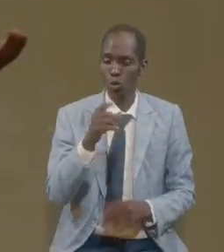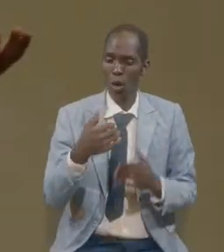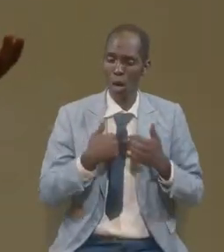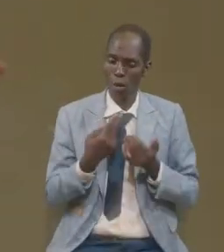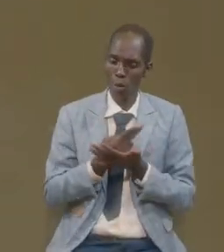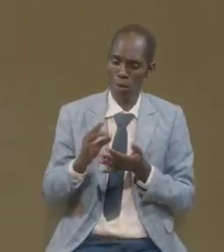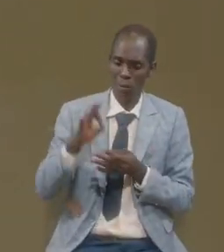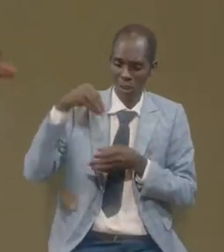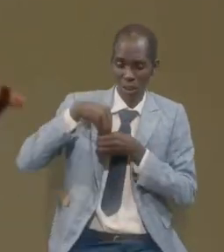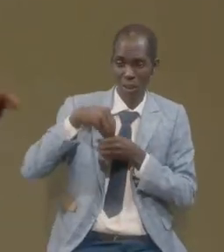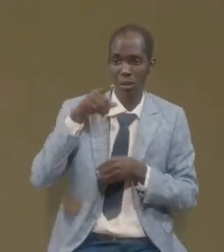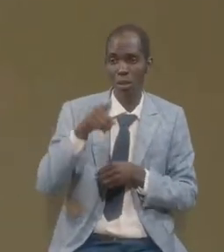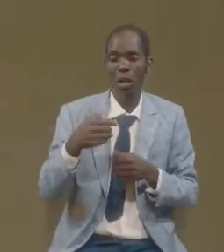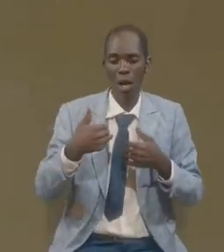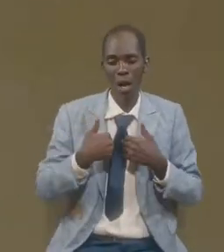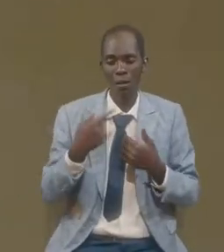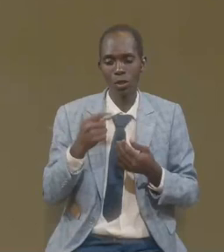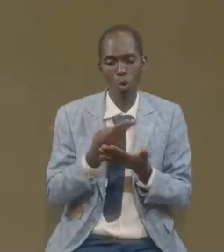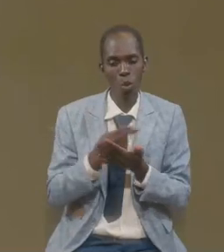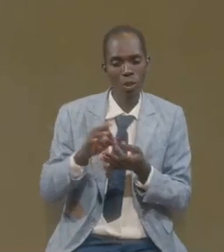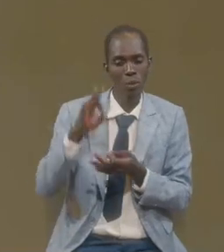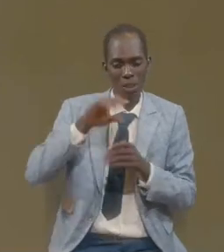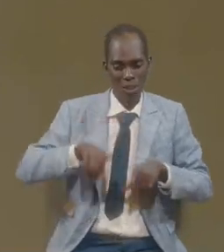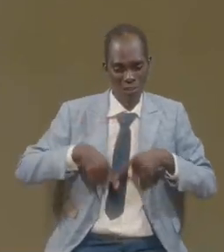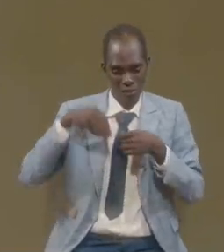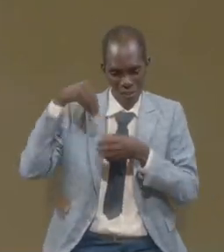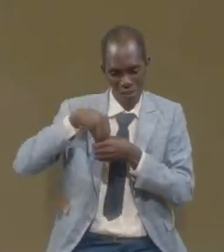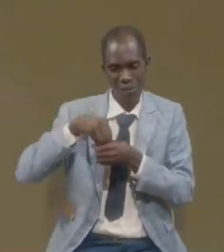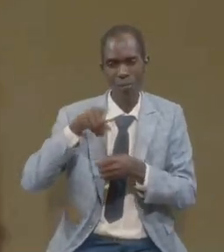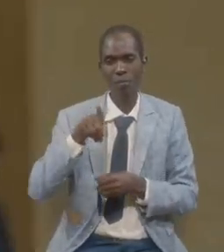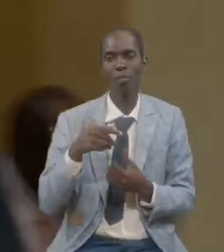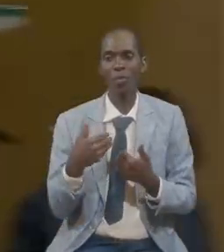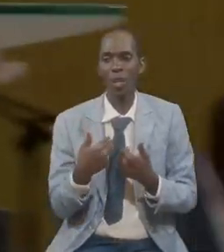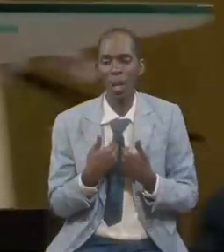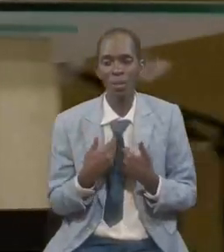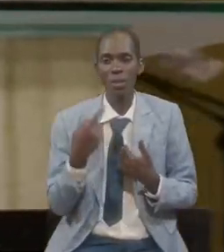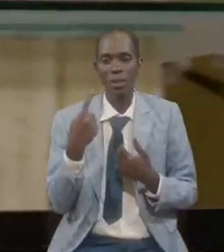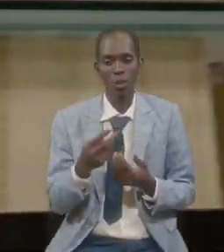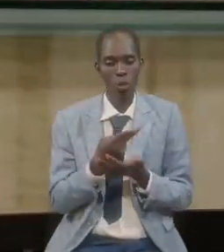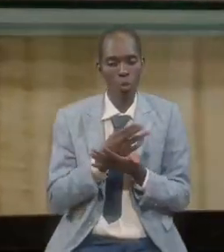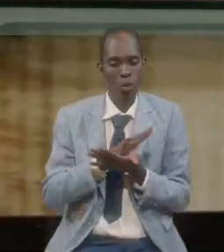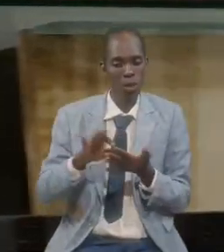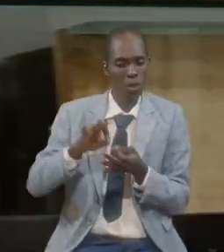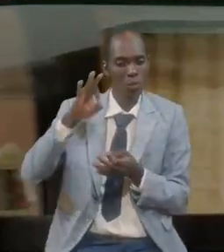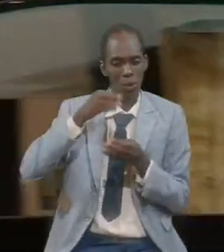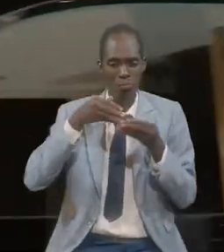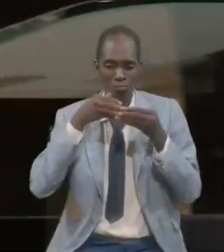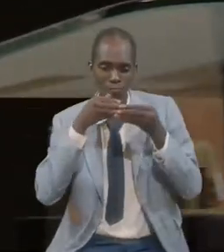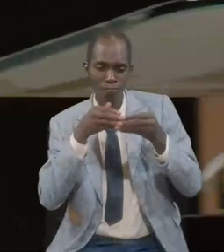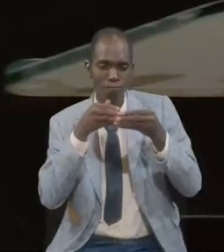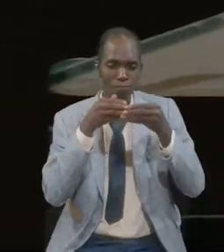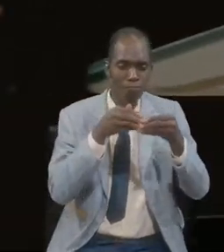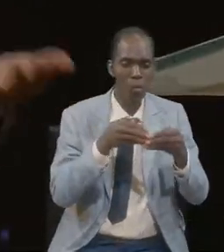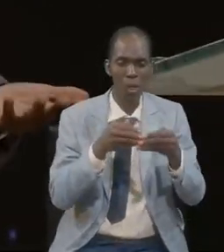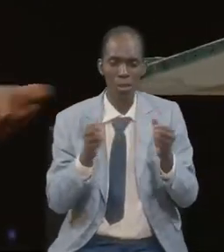conduit, il a le Saint-Esprit qui demeure en lui, et il a le Saint-Esprit qui le conduit, qui le